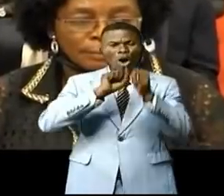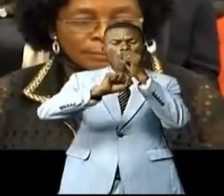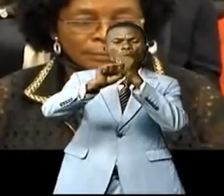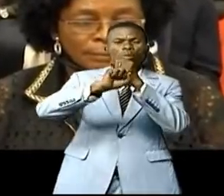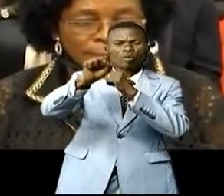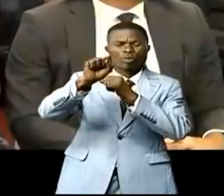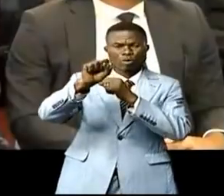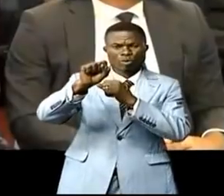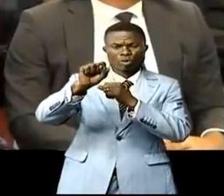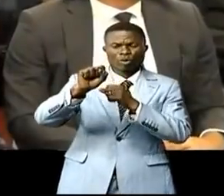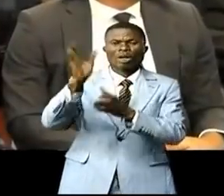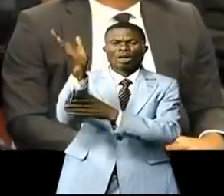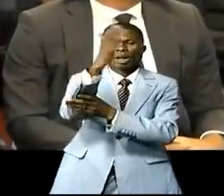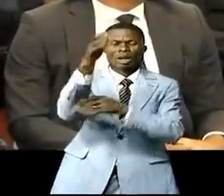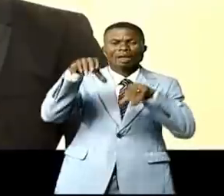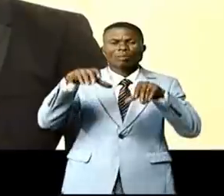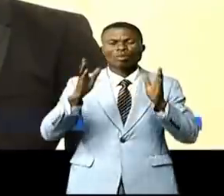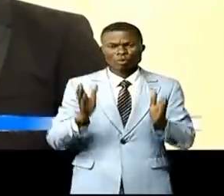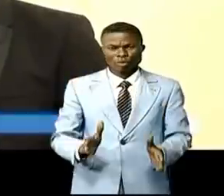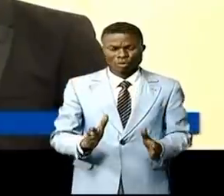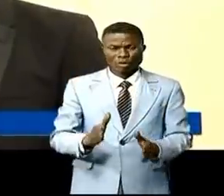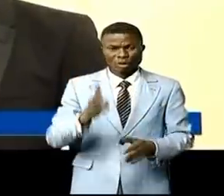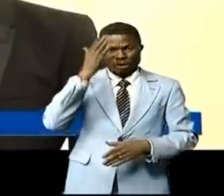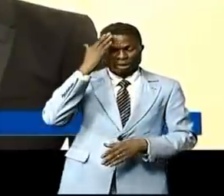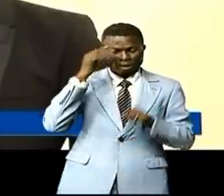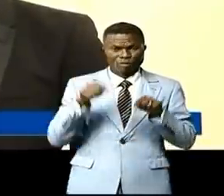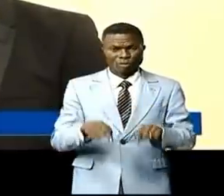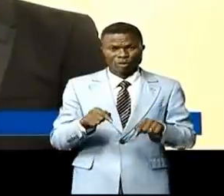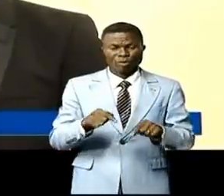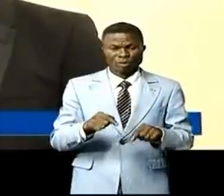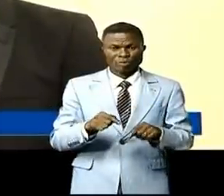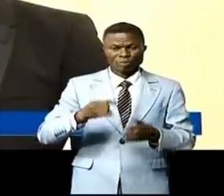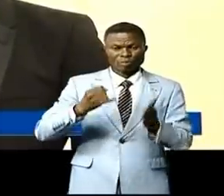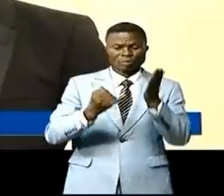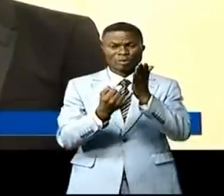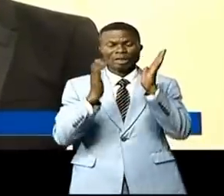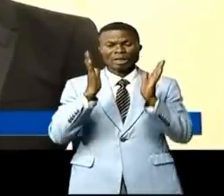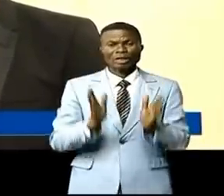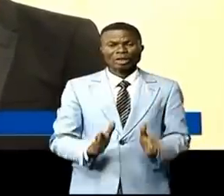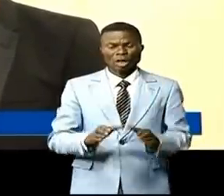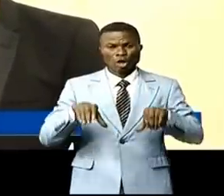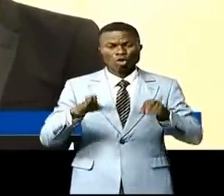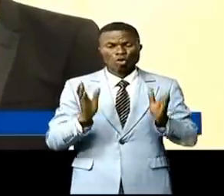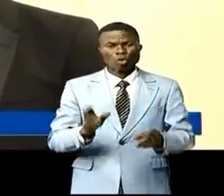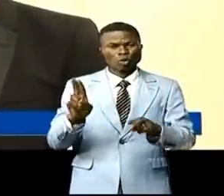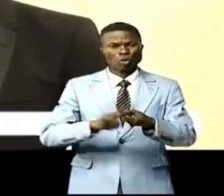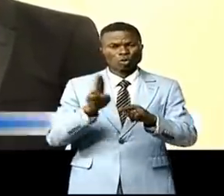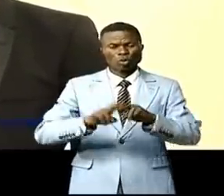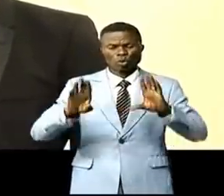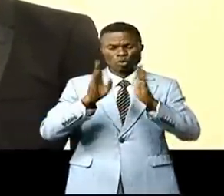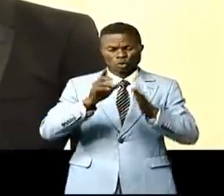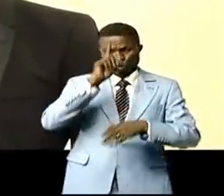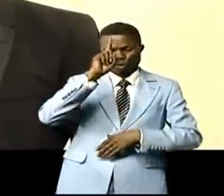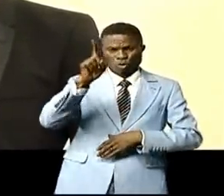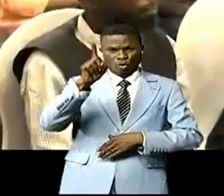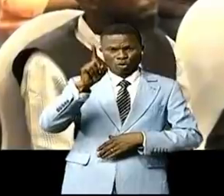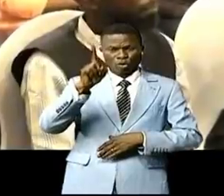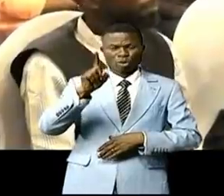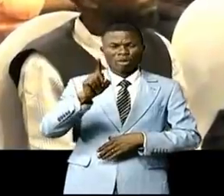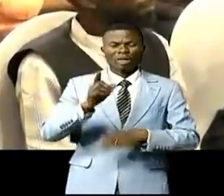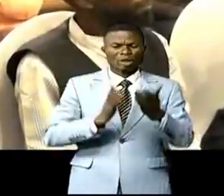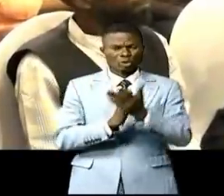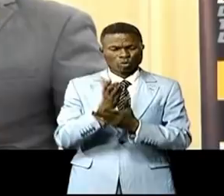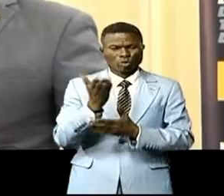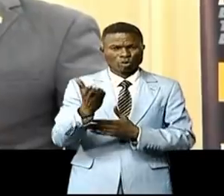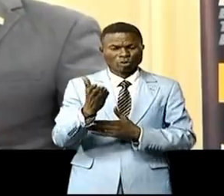les talents congolais. Veuillez noter ce jour que les génies congolais utiliseront toutes ces connaissances à bon escient. Les guichets